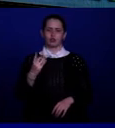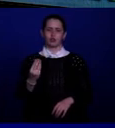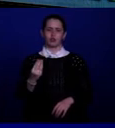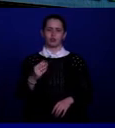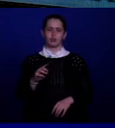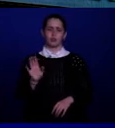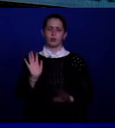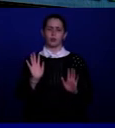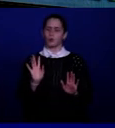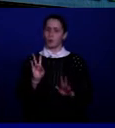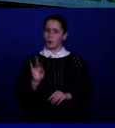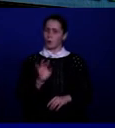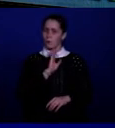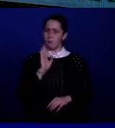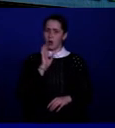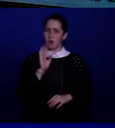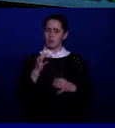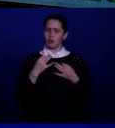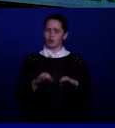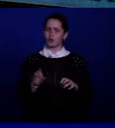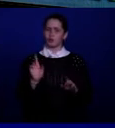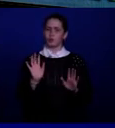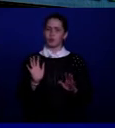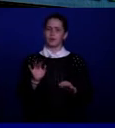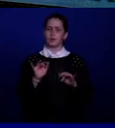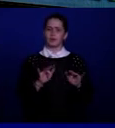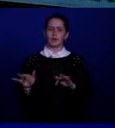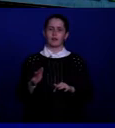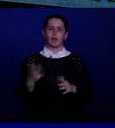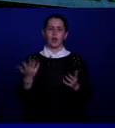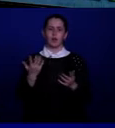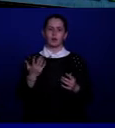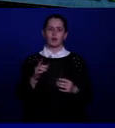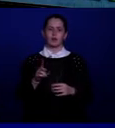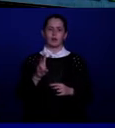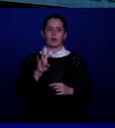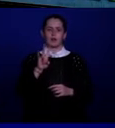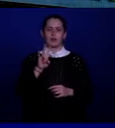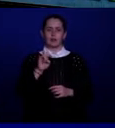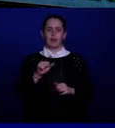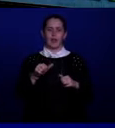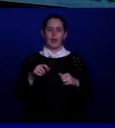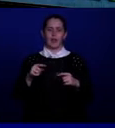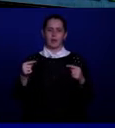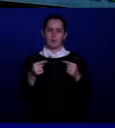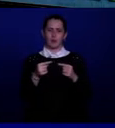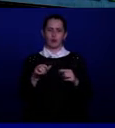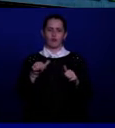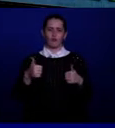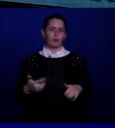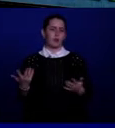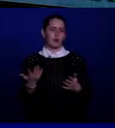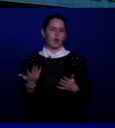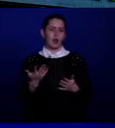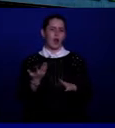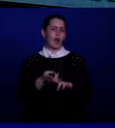разрешила малышу делать только те дела, глаголы которых стоят в неопределенной форме. Какие